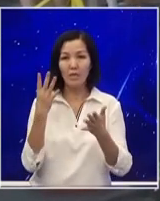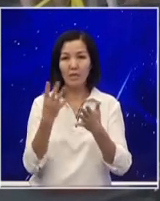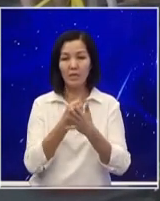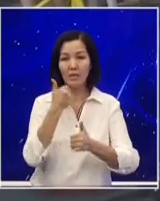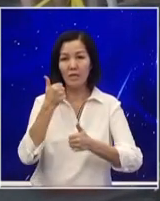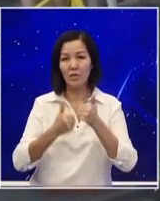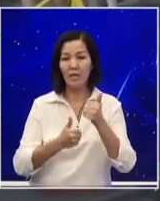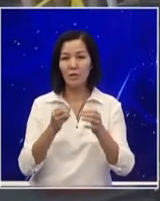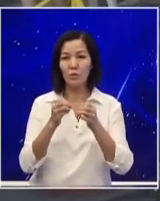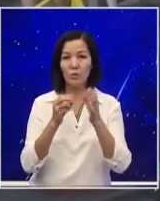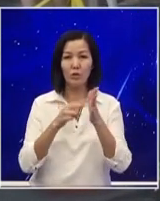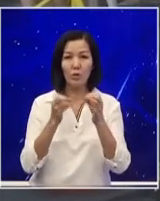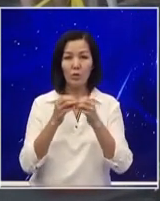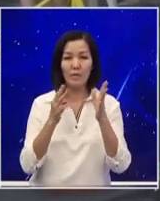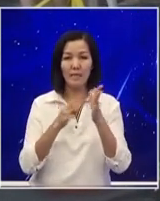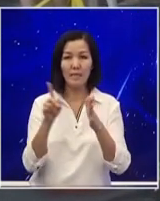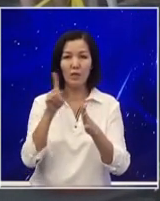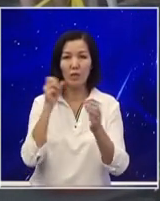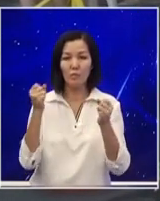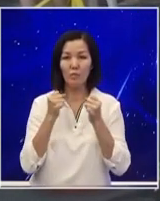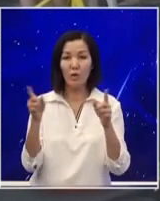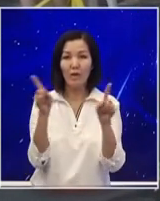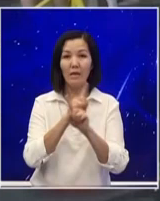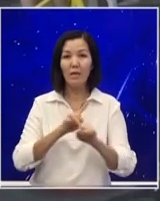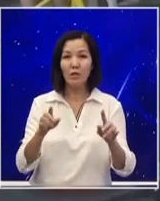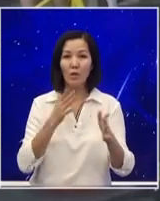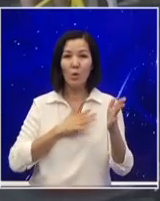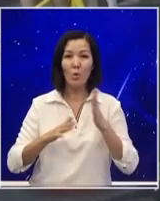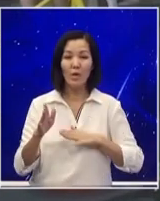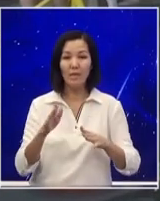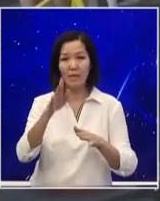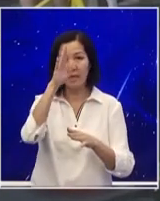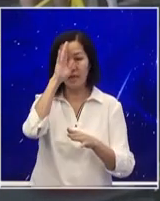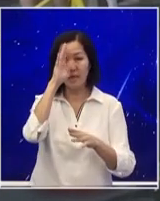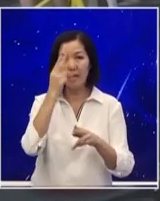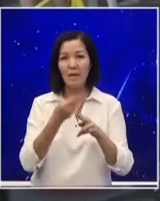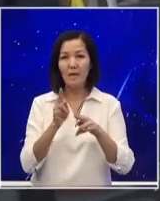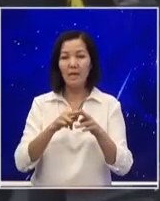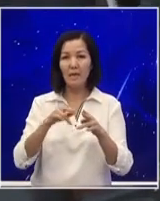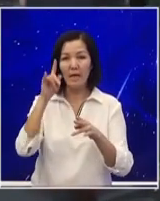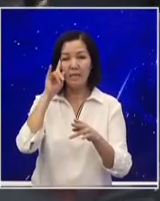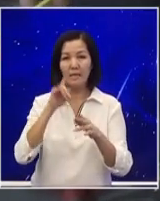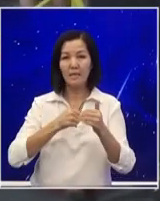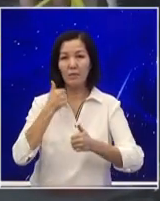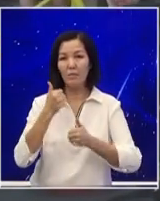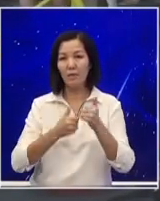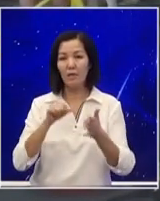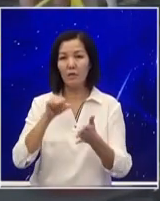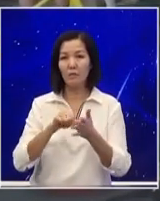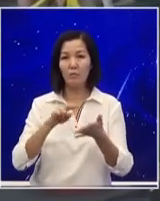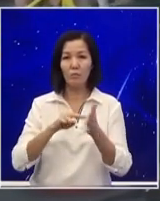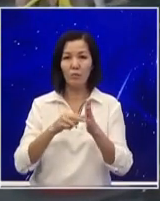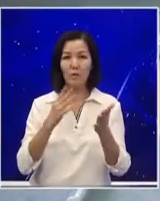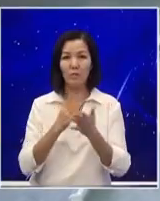жарыста 17-18-дегі атлеттеріміз бізді ерекше қуантты. Оларды ерлер арасындағы ел біріншілігіне қатыстыруды жоспарлап отырмыз.